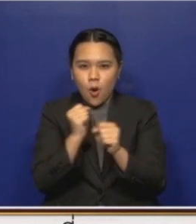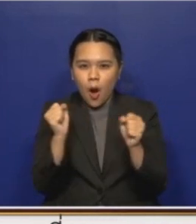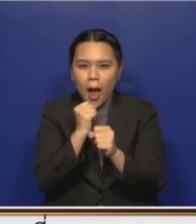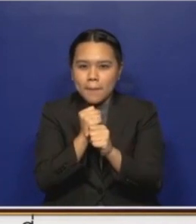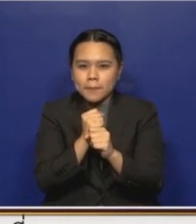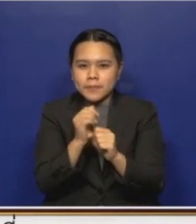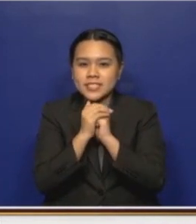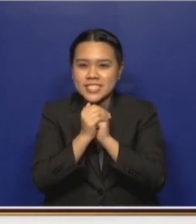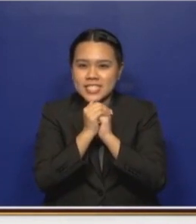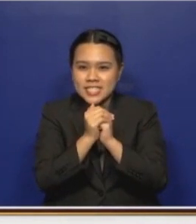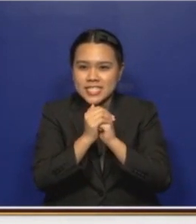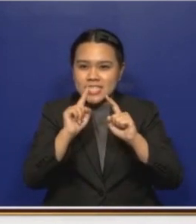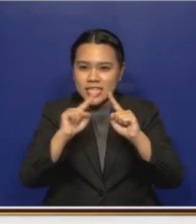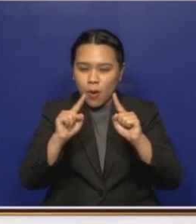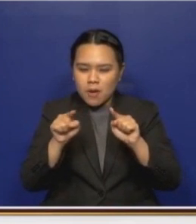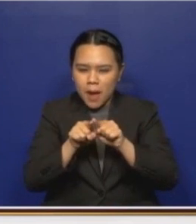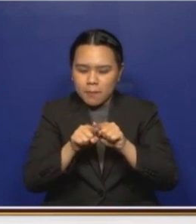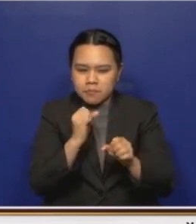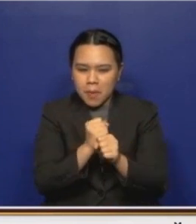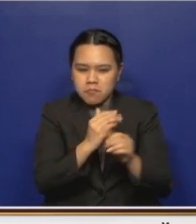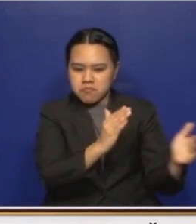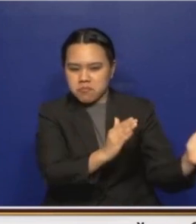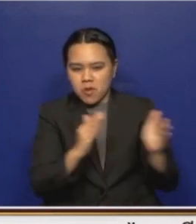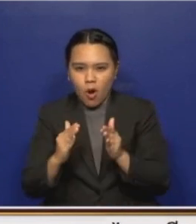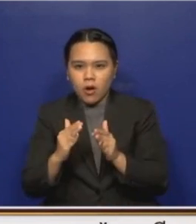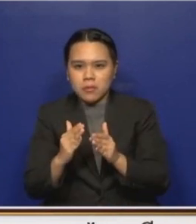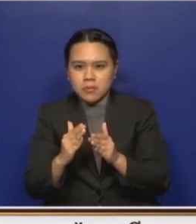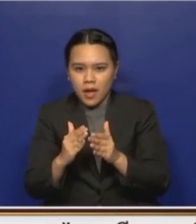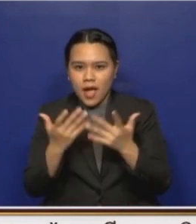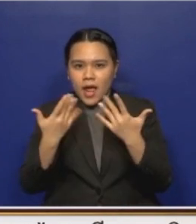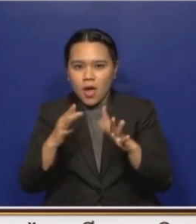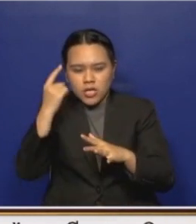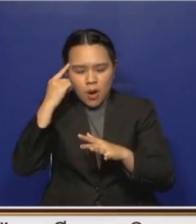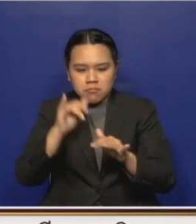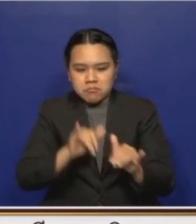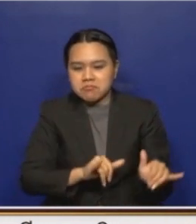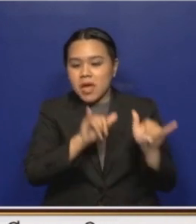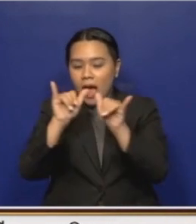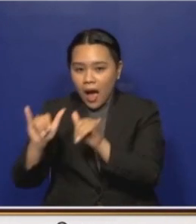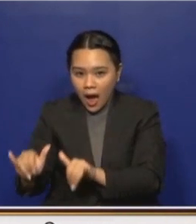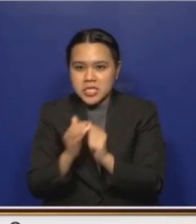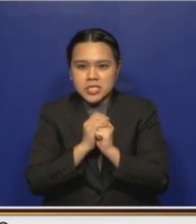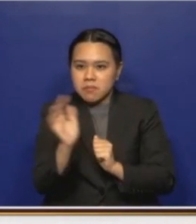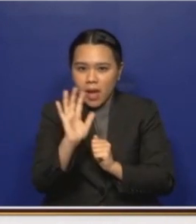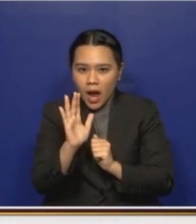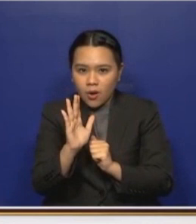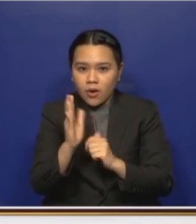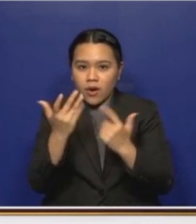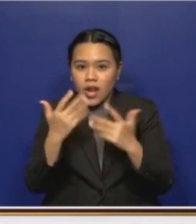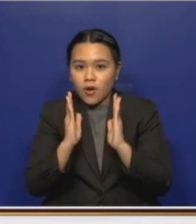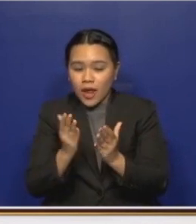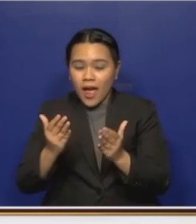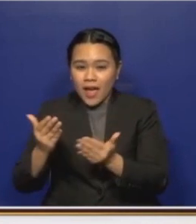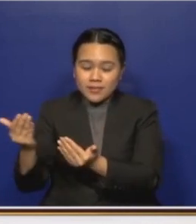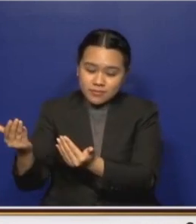ะเขาก็เลยตัดสินใจว่าย้ายการลงทุนออกไปประเทศอื่นฮะปรากฏว่าคนที่ไปต้อนรับเข